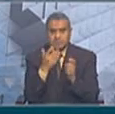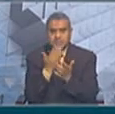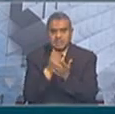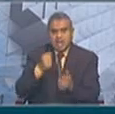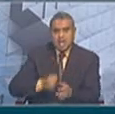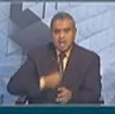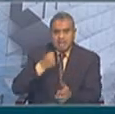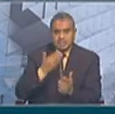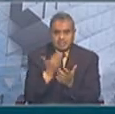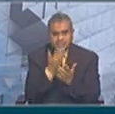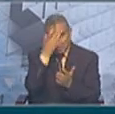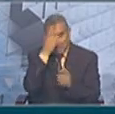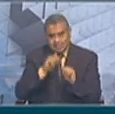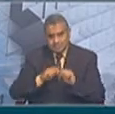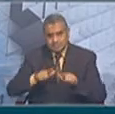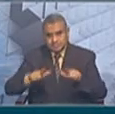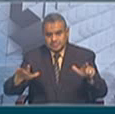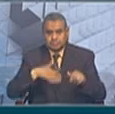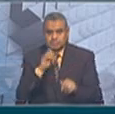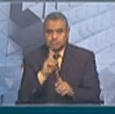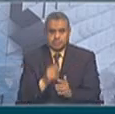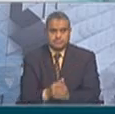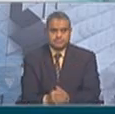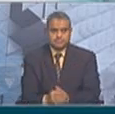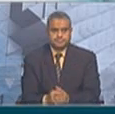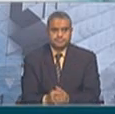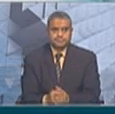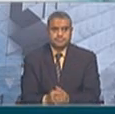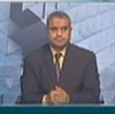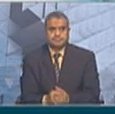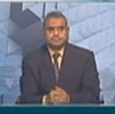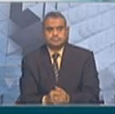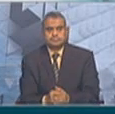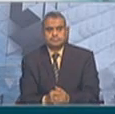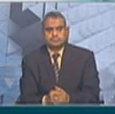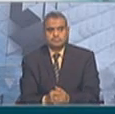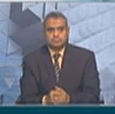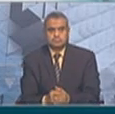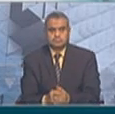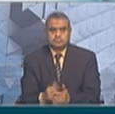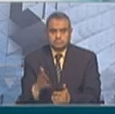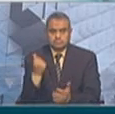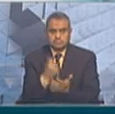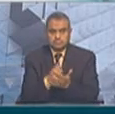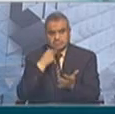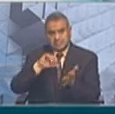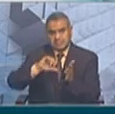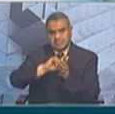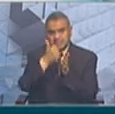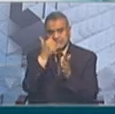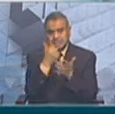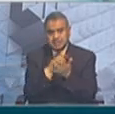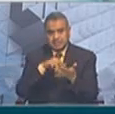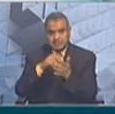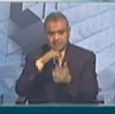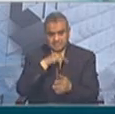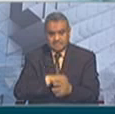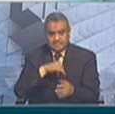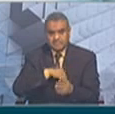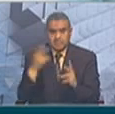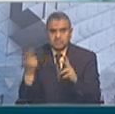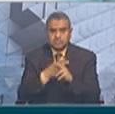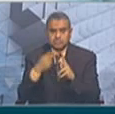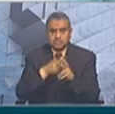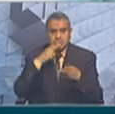القطارات خلال الجائحة. في محاولة لاستعادة ثقة العملاء